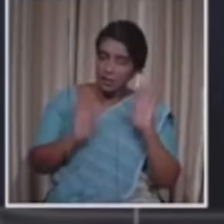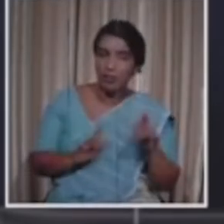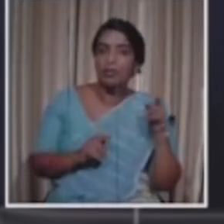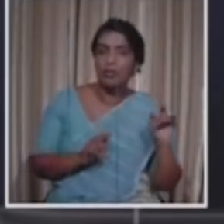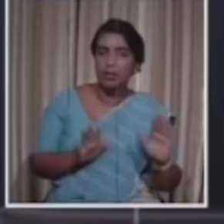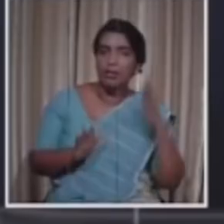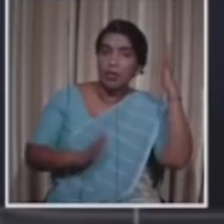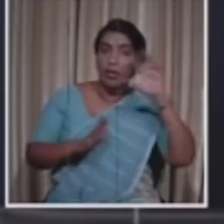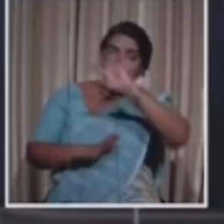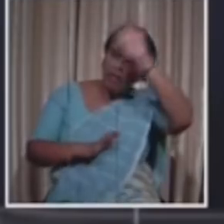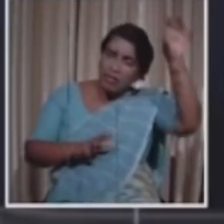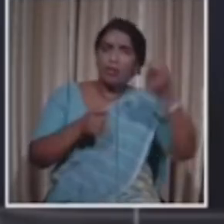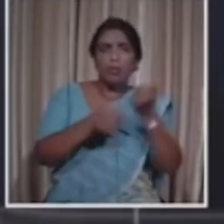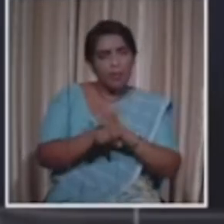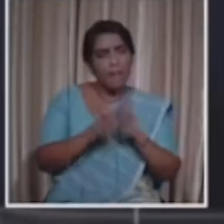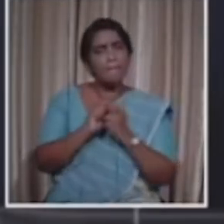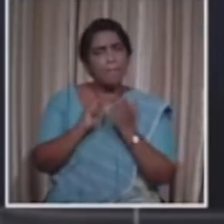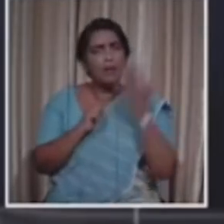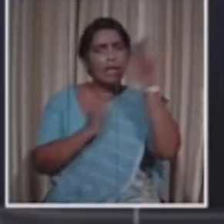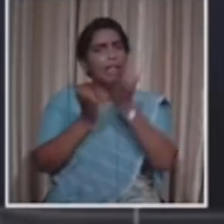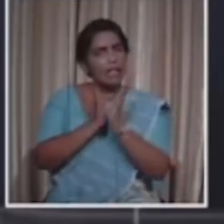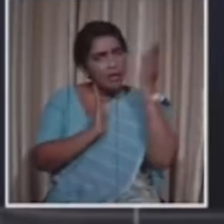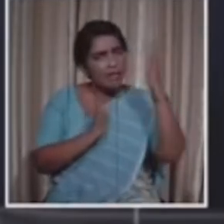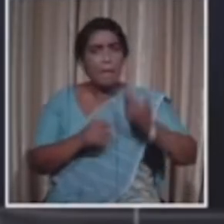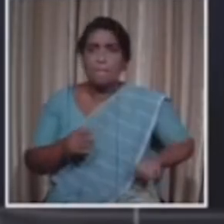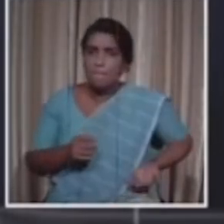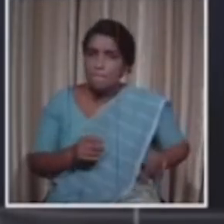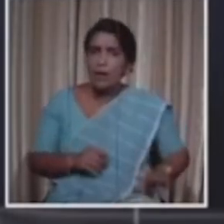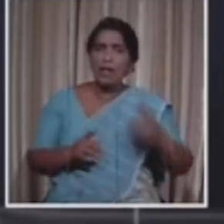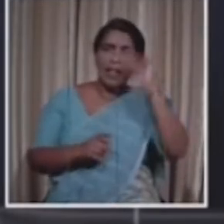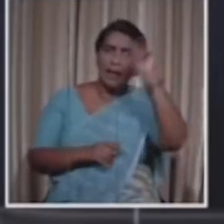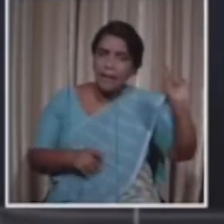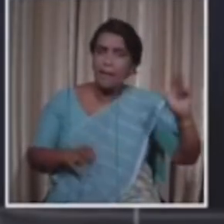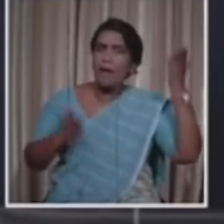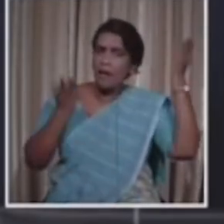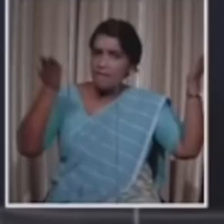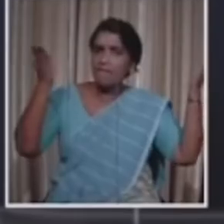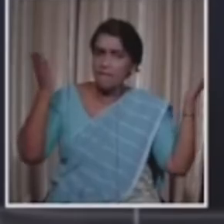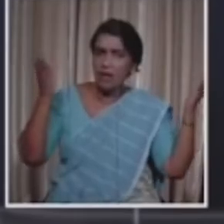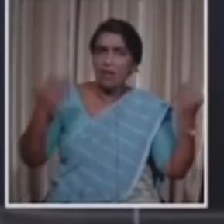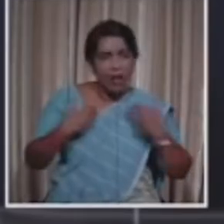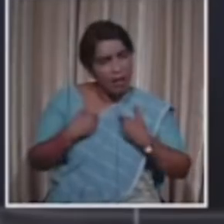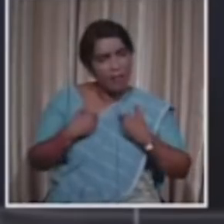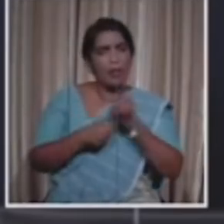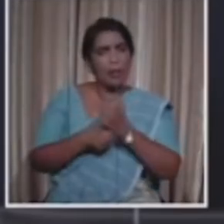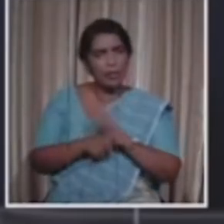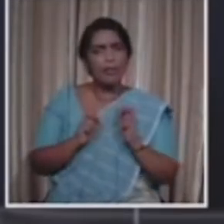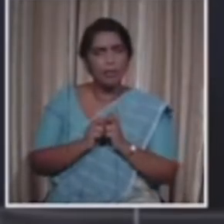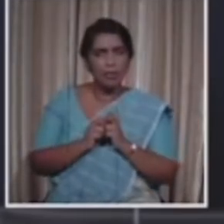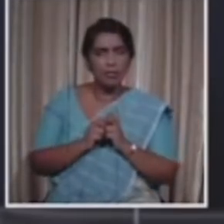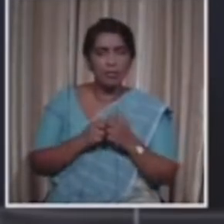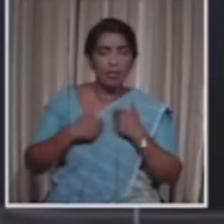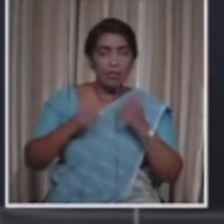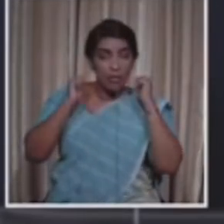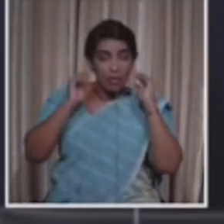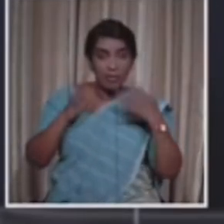ඒවා ලෝකයේ අනිත් රටවල් වලටත් තිබ්බා. ඉන්දියාවටත් තිබ්බා, බංග්ලාදේශයටත් තිබ්බා, නේපාලටත් තිබ්බා. අපිටත් තිබ්බා. අපි ඒක සාර්ථකව